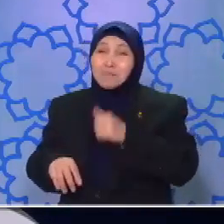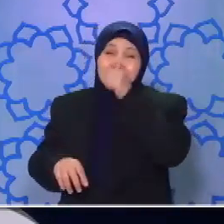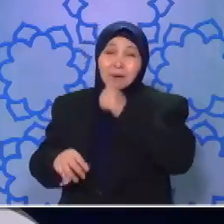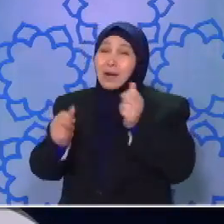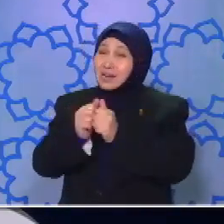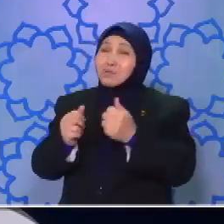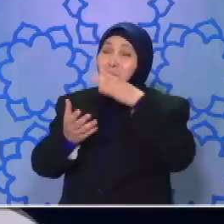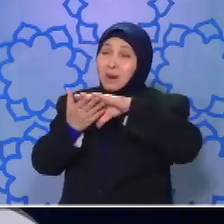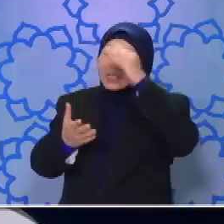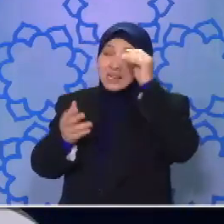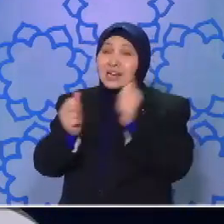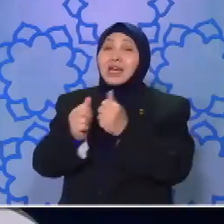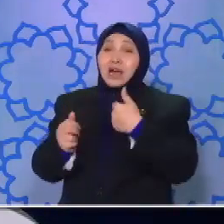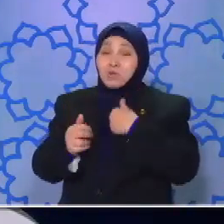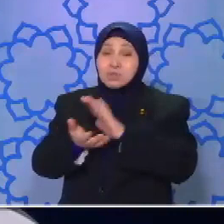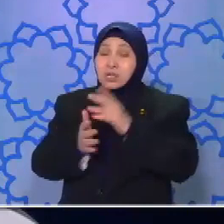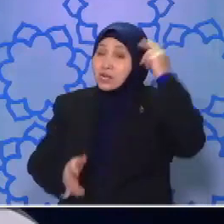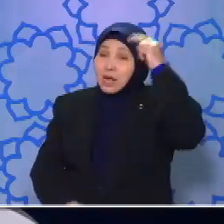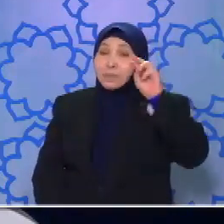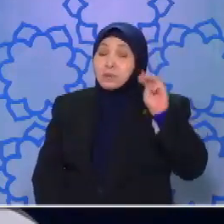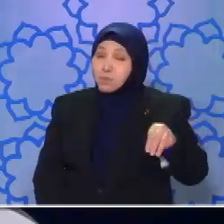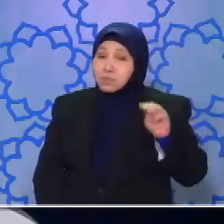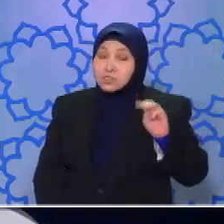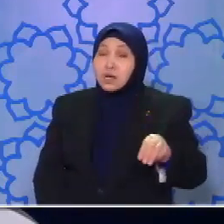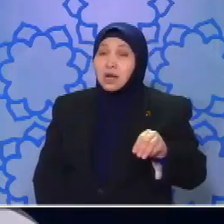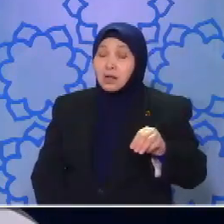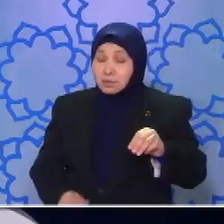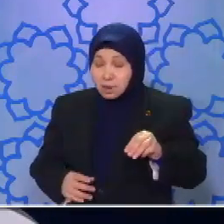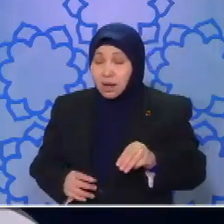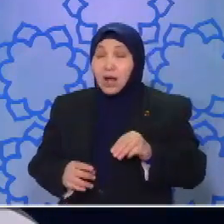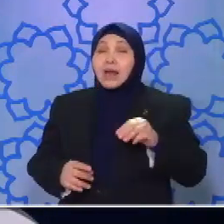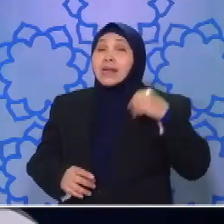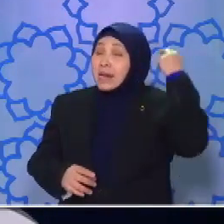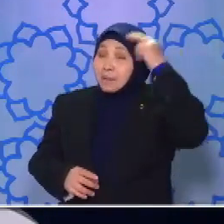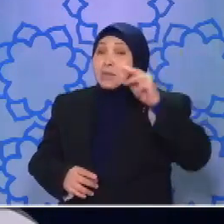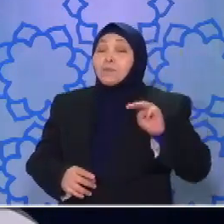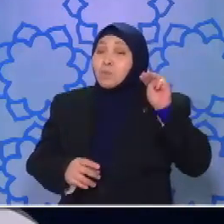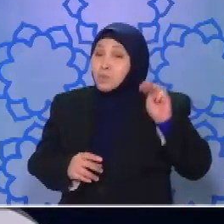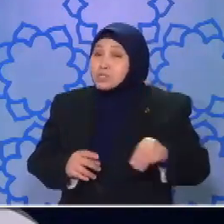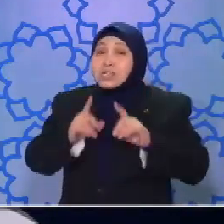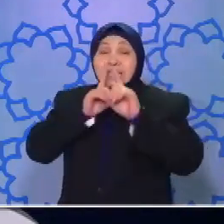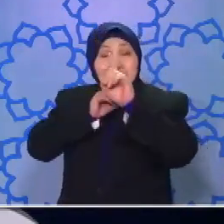denganku. Maka kata Nabi Musa balasan kepada Nabi Khidir ini pada ayat 76,